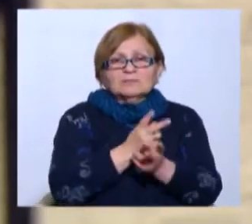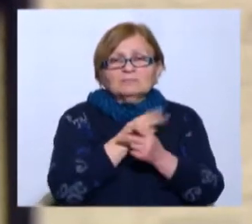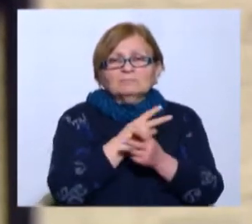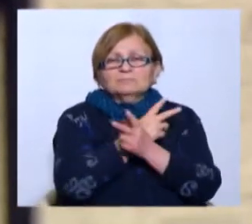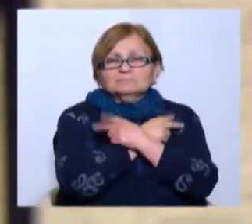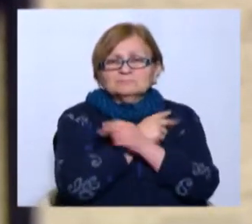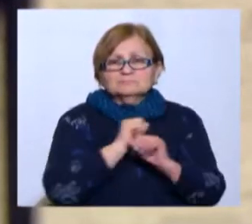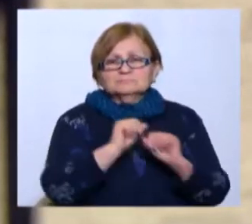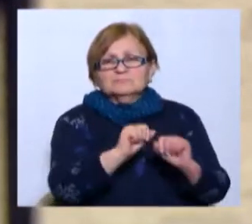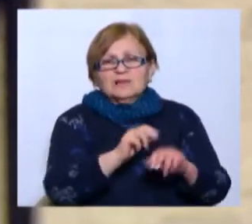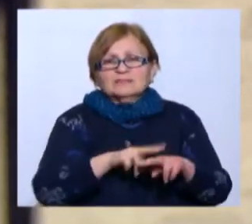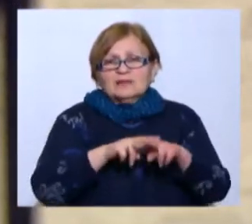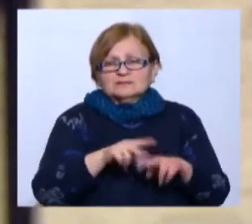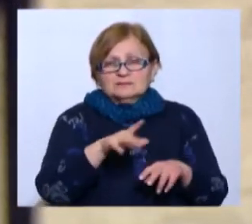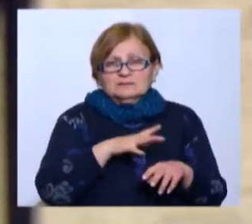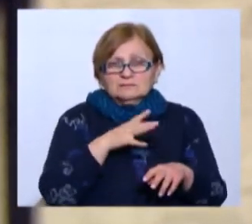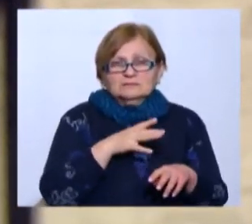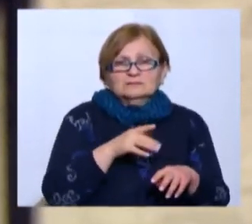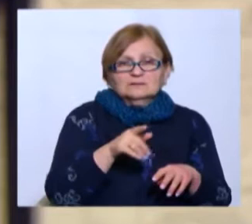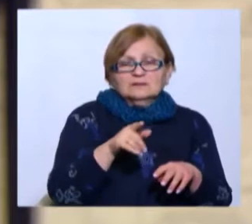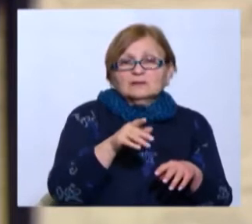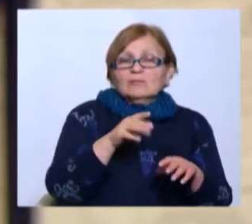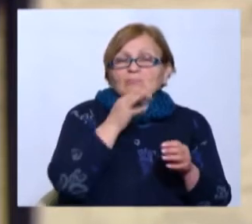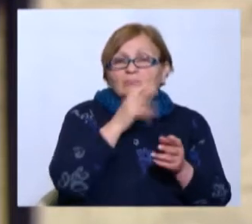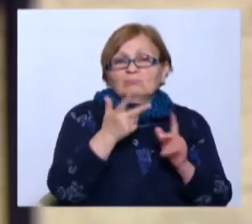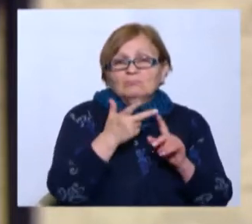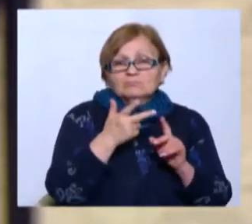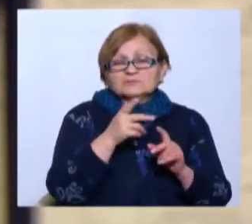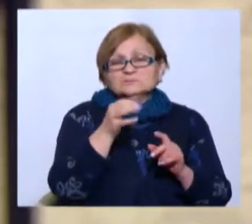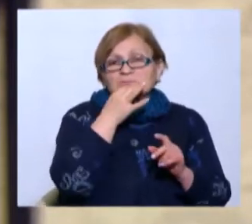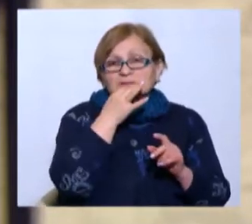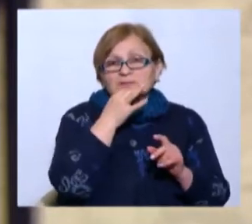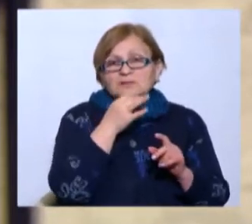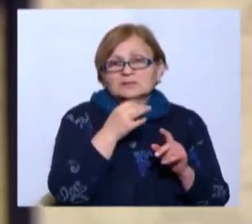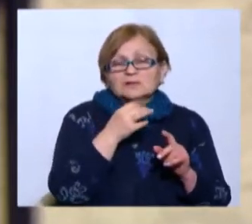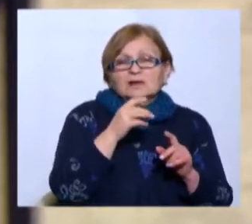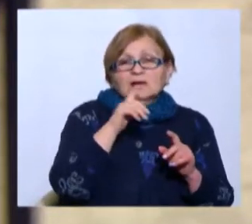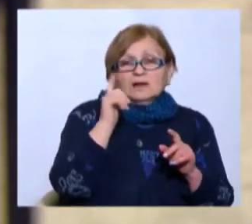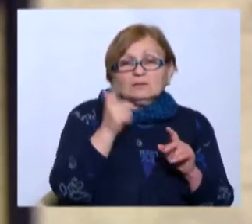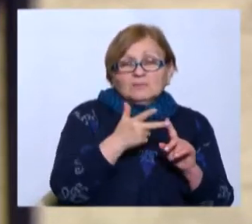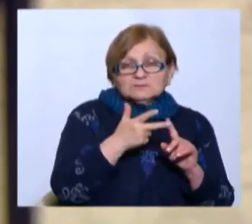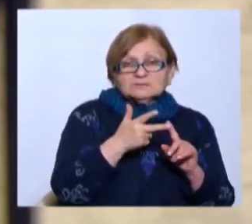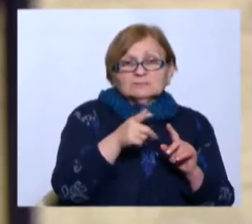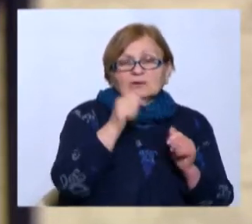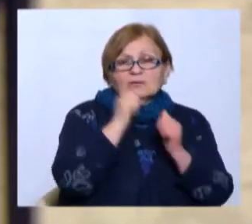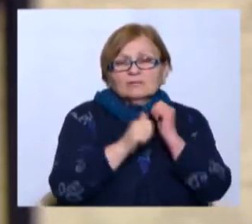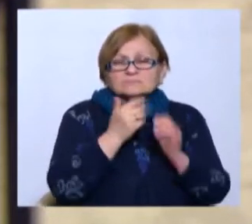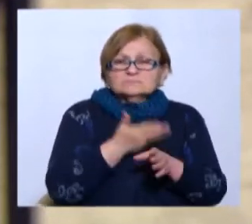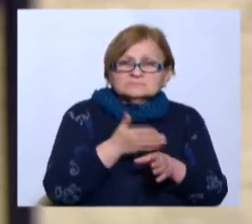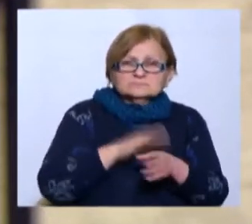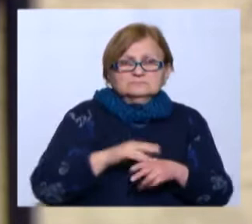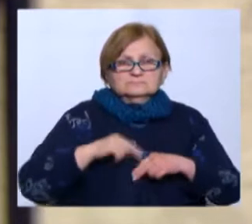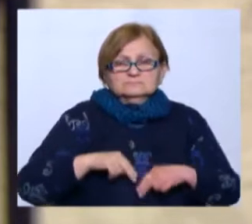ვერ იქნებოდა ისეთი მიმზიდველი, რომ უფლისწულის ყურადღება მიეპყრო. და გ: ყოველდღიური მძიმე